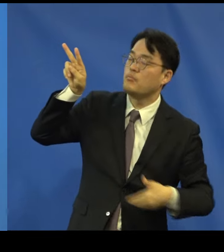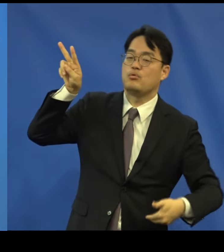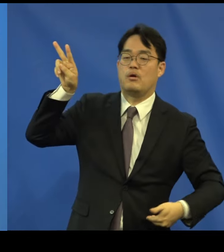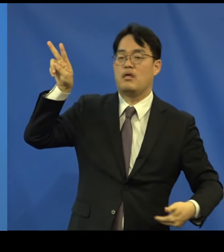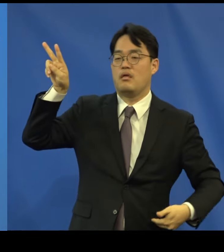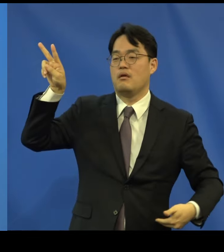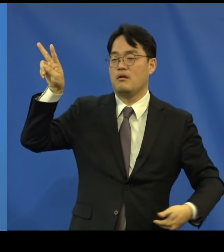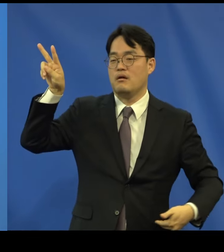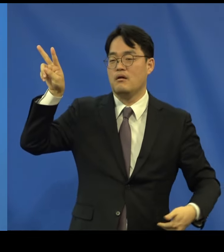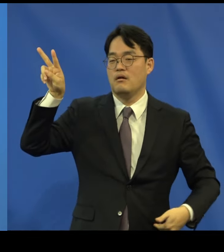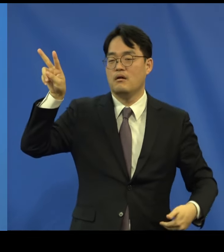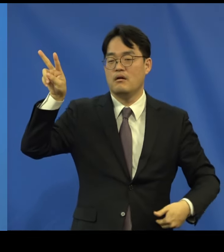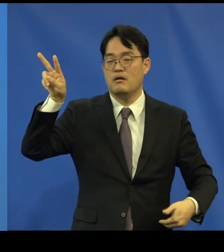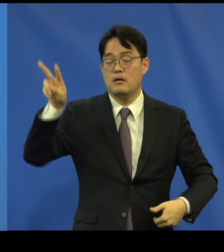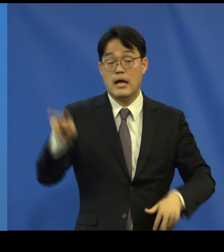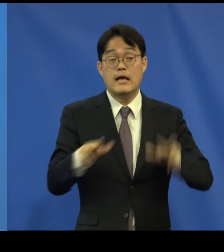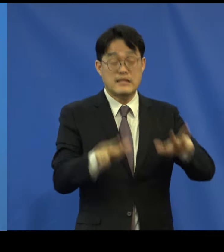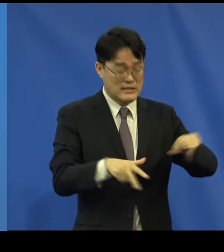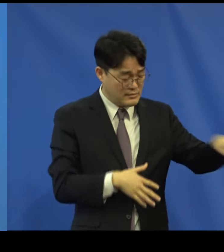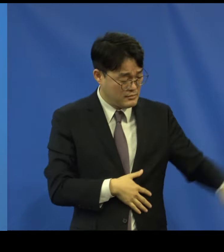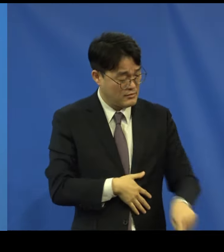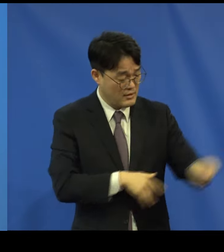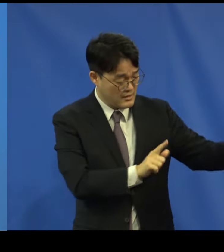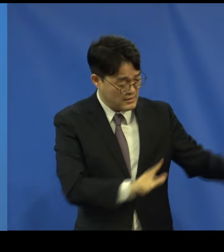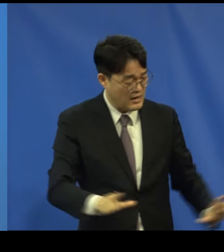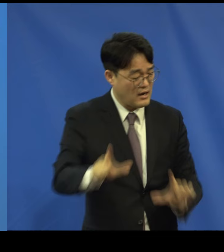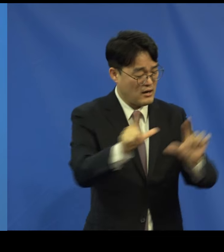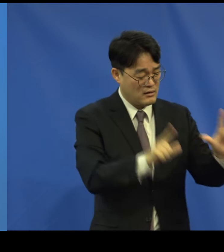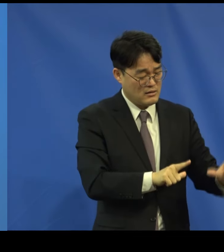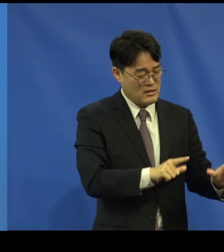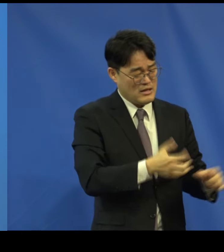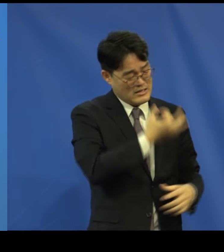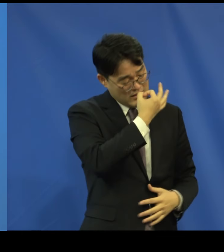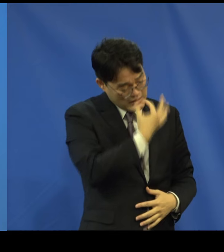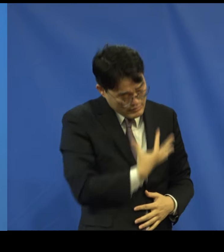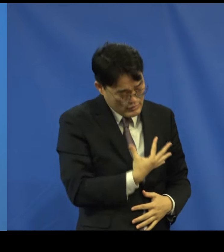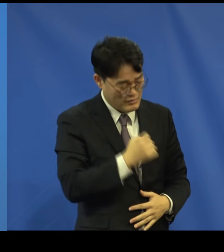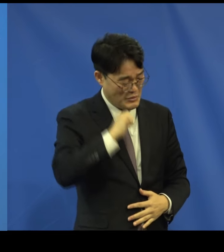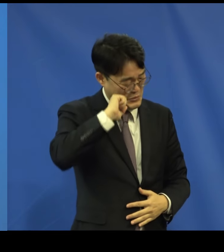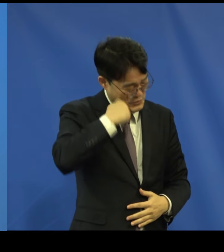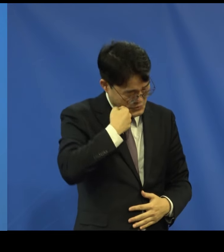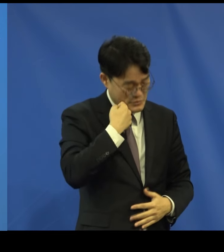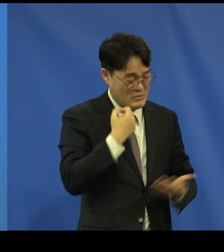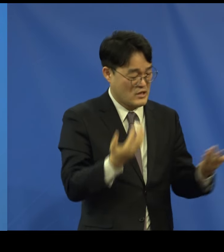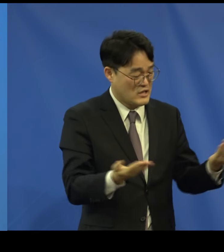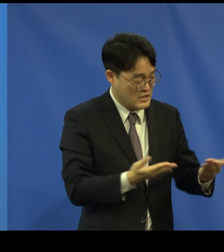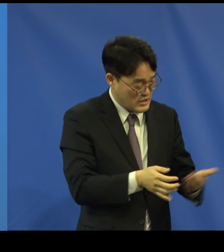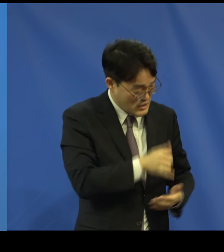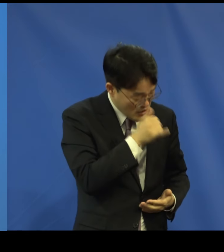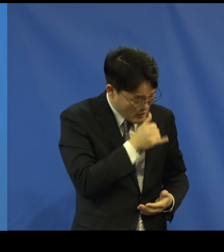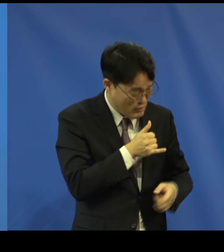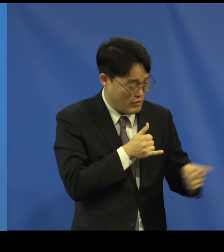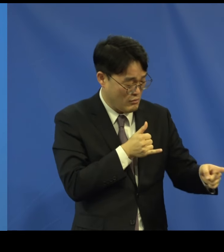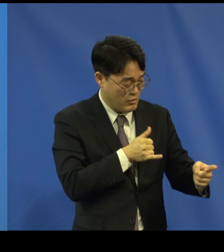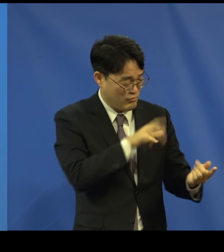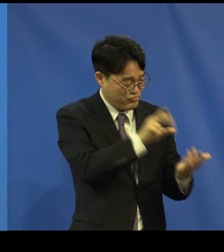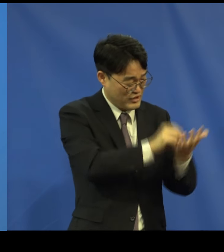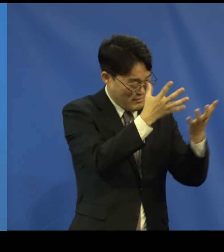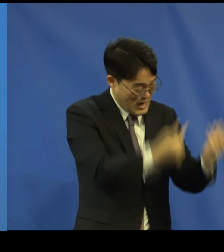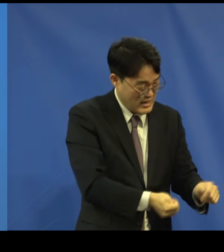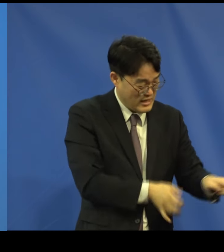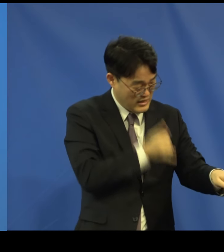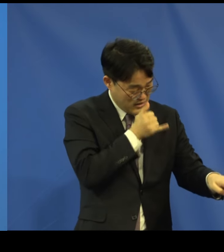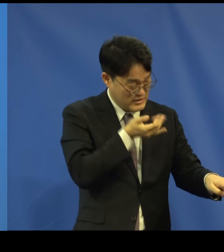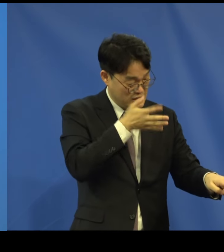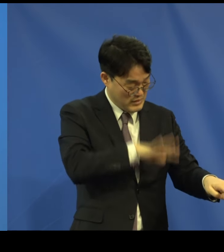믿어 그리스도 안에서 살아가는 일상은 이전과 비교할 바 아니지만 그럼에도 불구하고 이 세상은 여전히 완성된